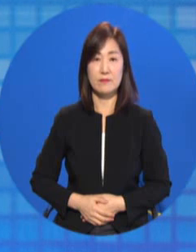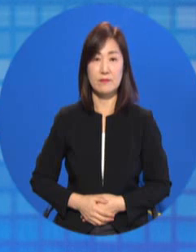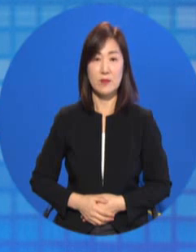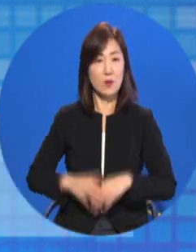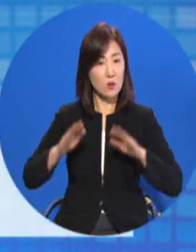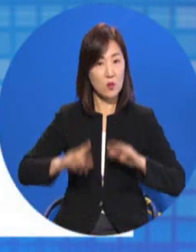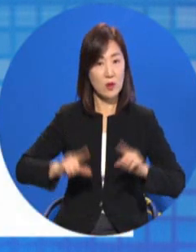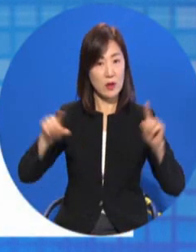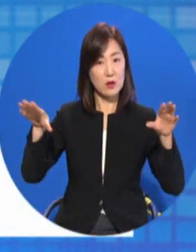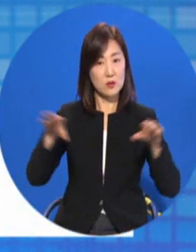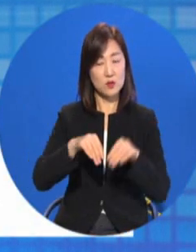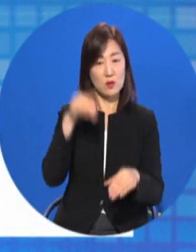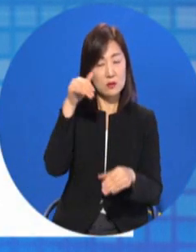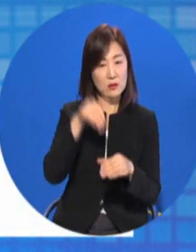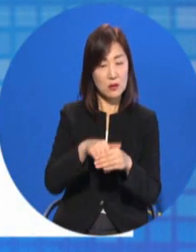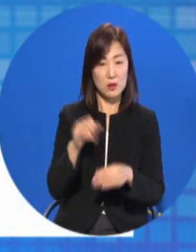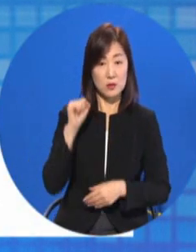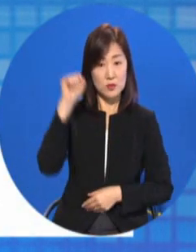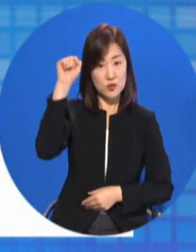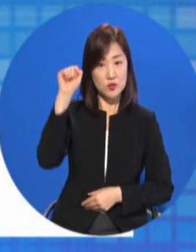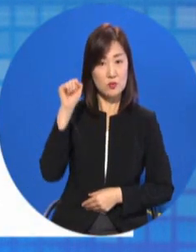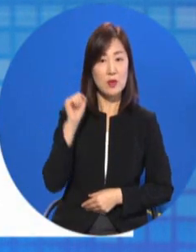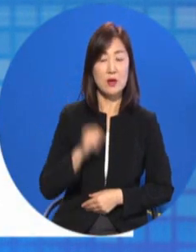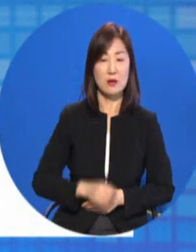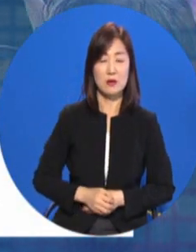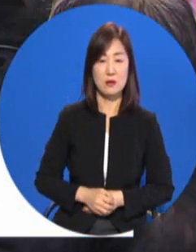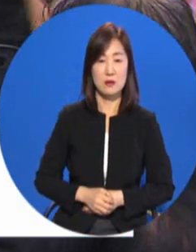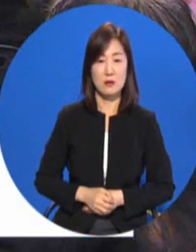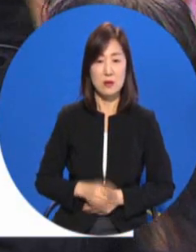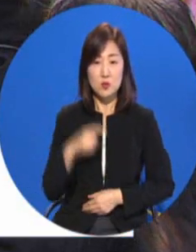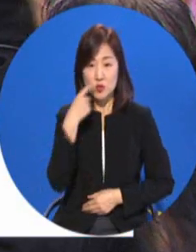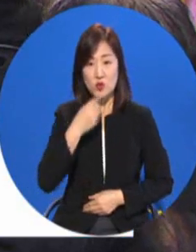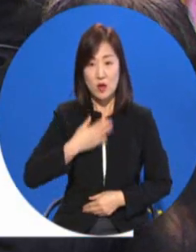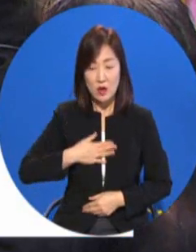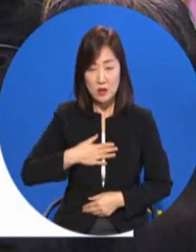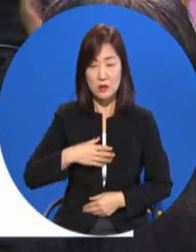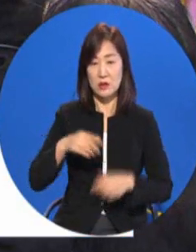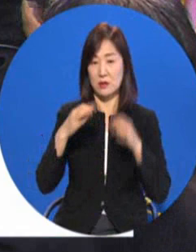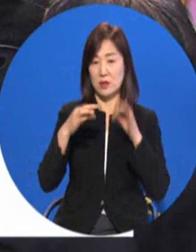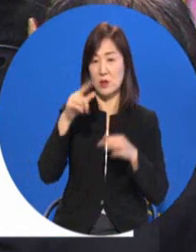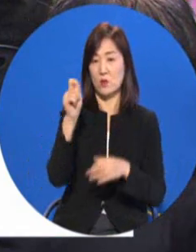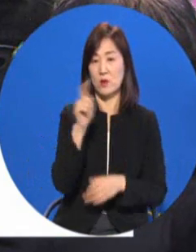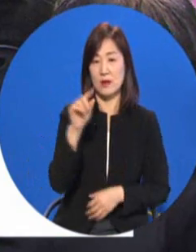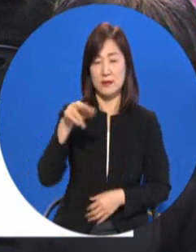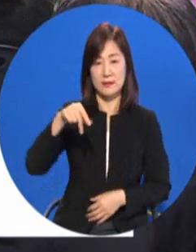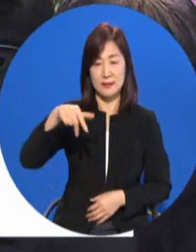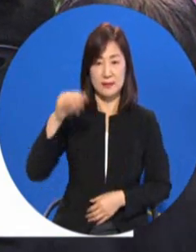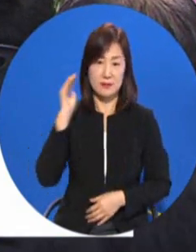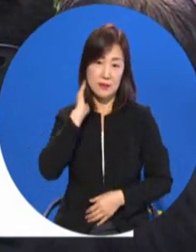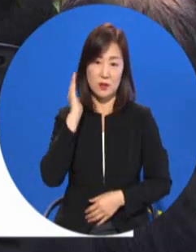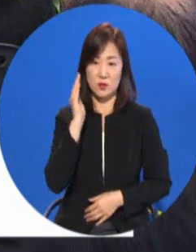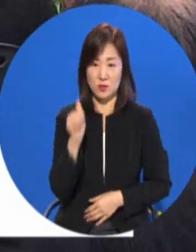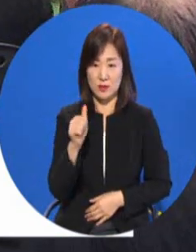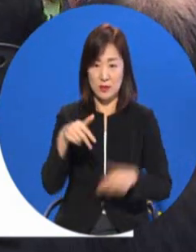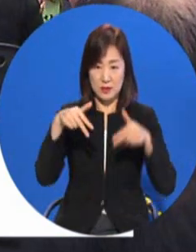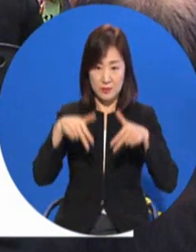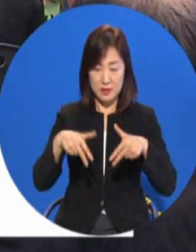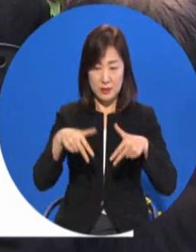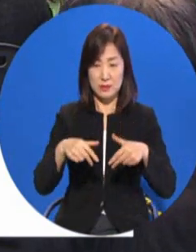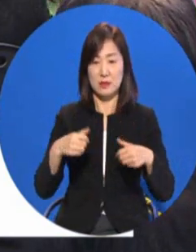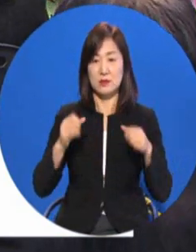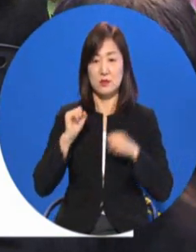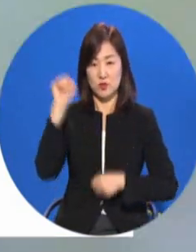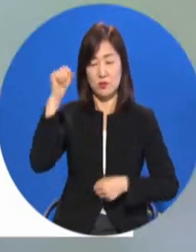올해 총 성에서 출마가 점쳐졌던 김관진 대통령 정무 비서과 뒤 불출마를 선언했습니다 김